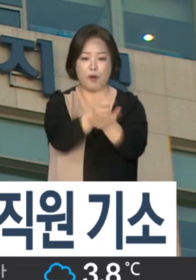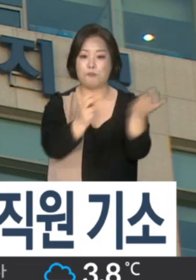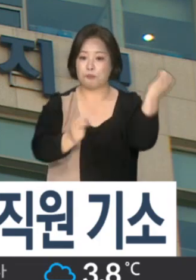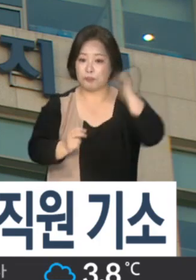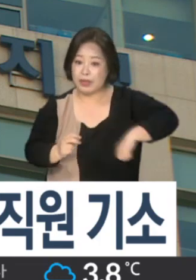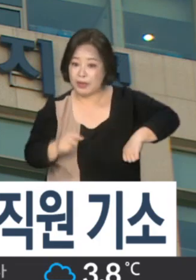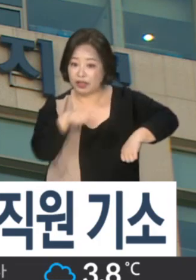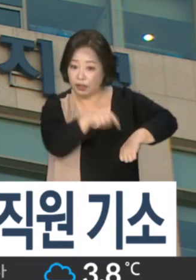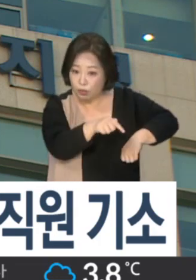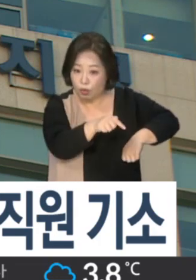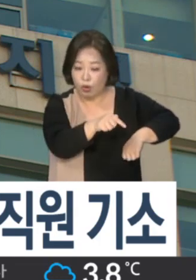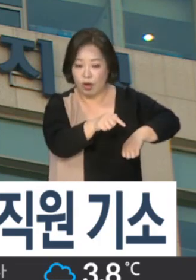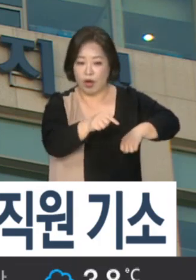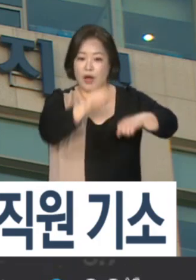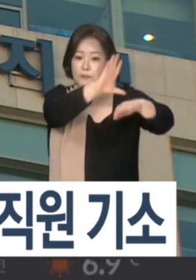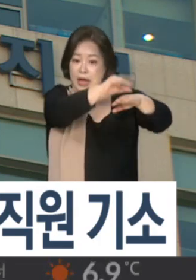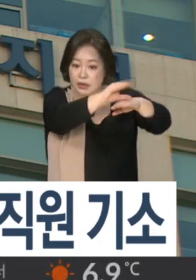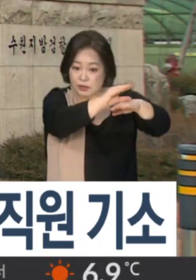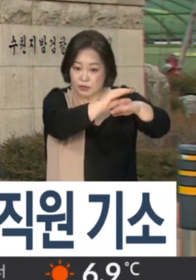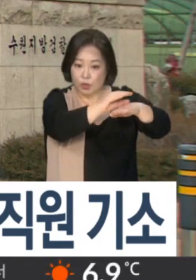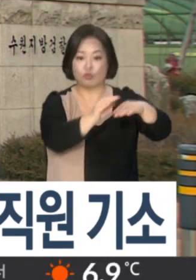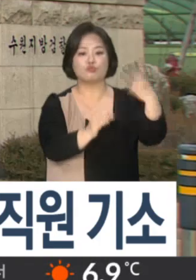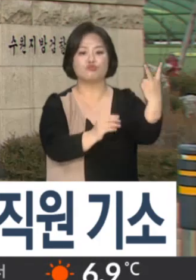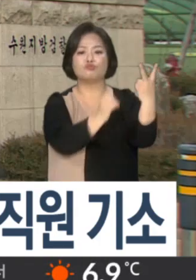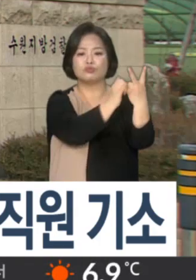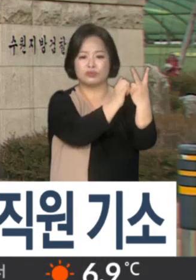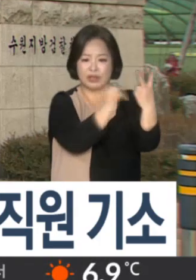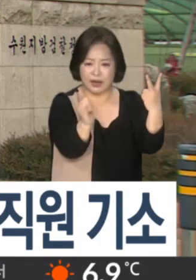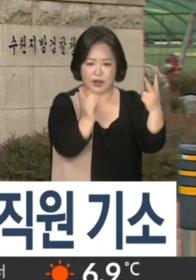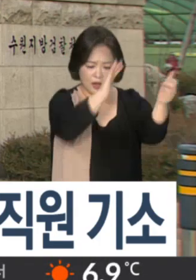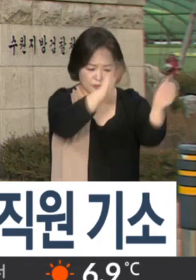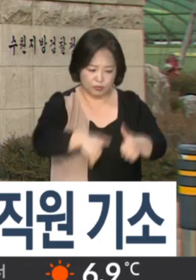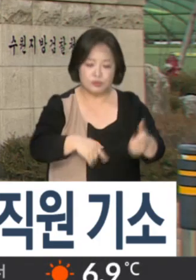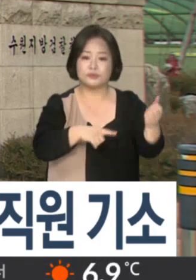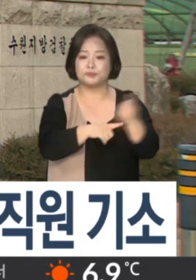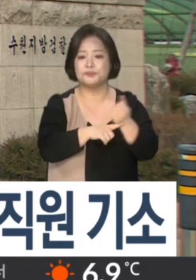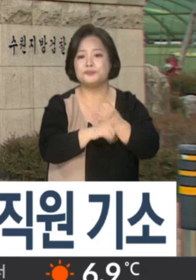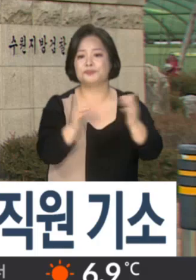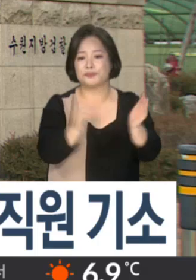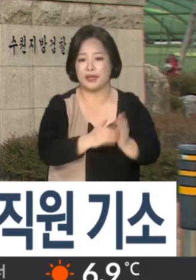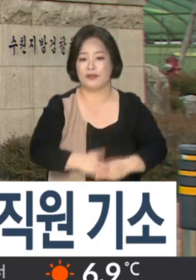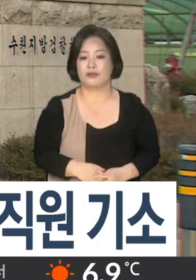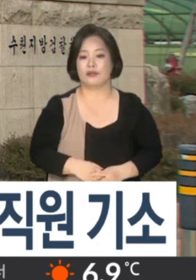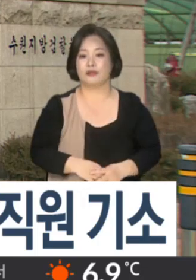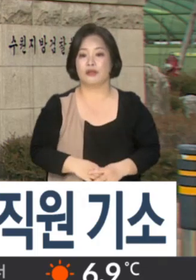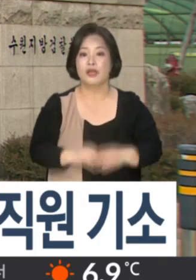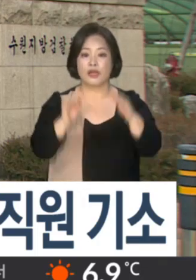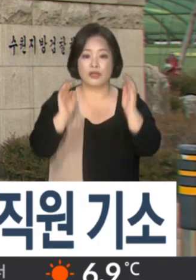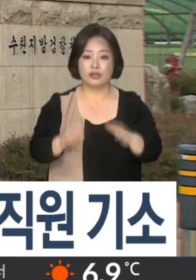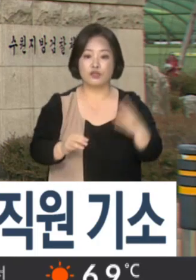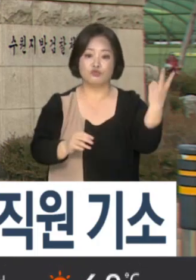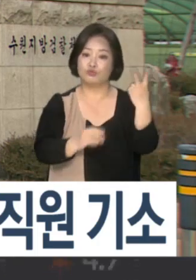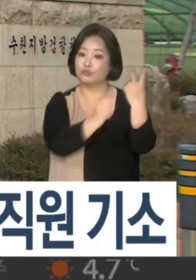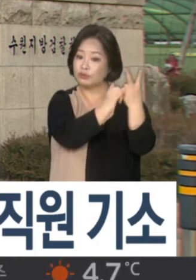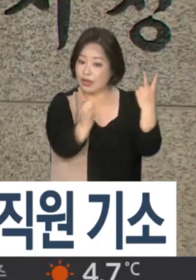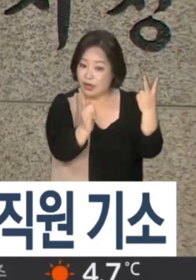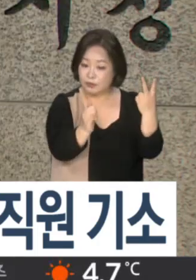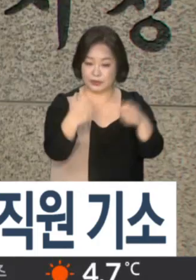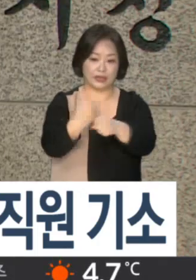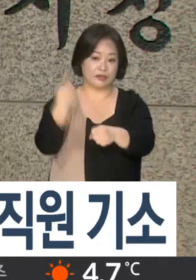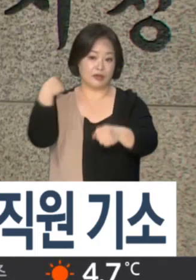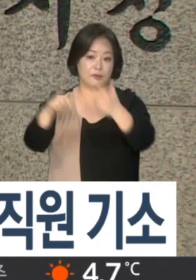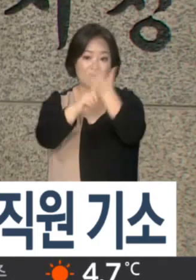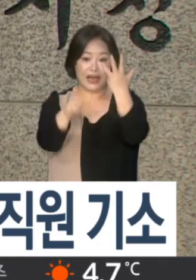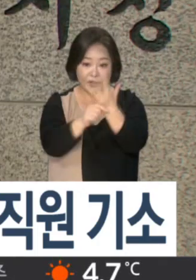혐의로 국내 모 방송사 직원 AC BC 각각 불구속 기소했다고 밝혔습니다 와 BC 지난해 8월